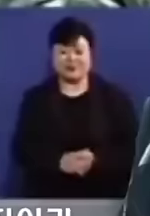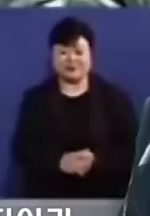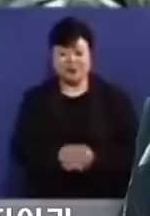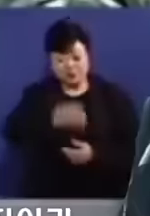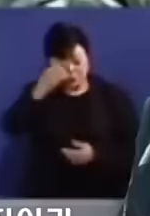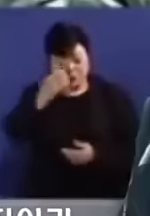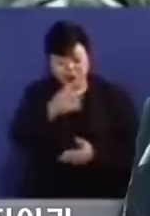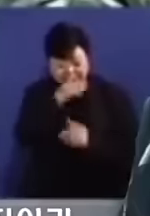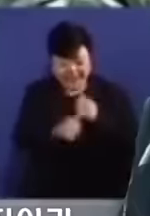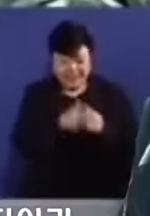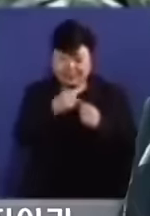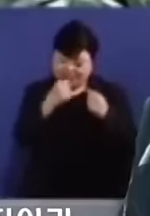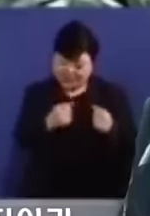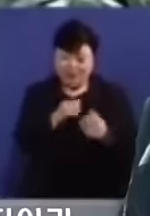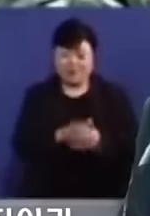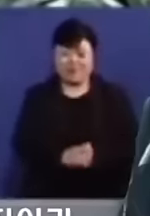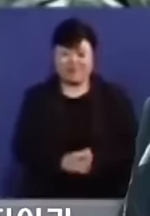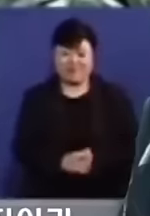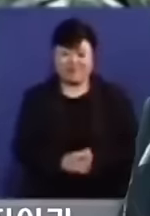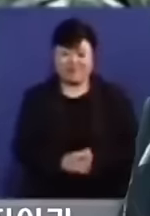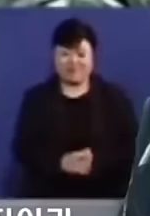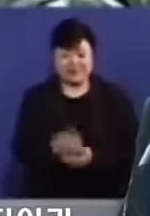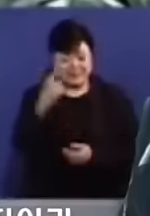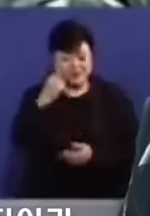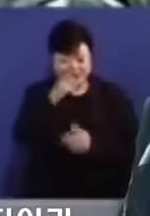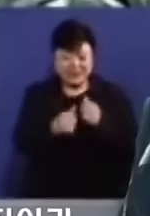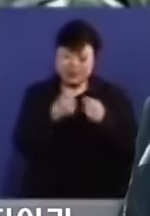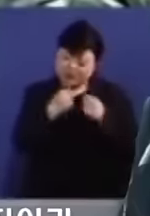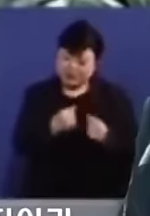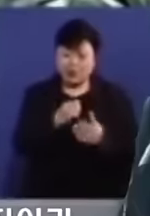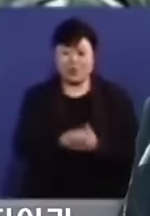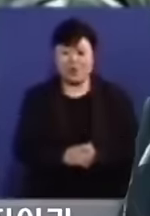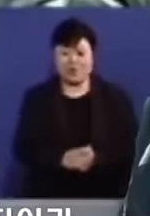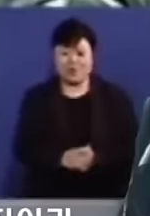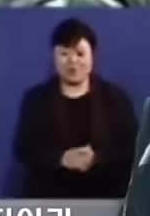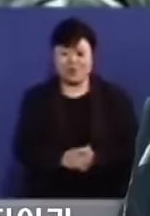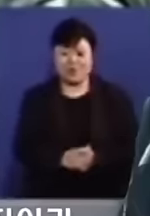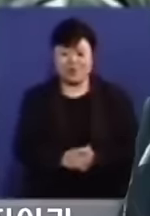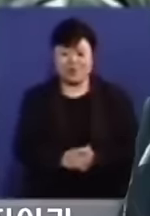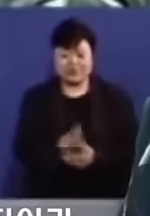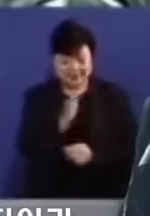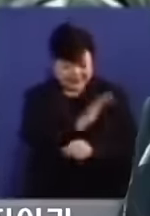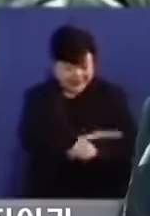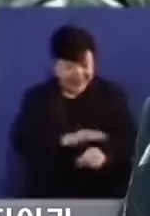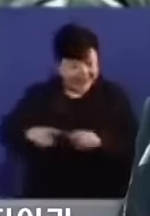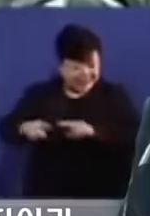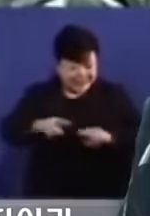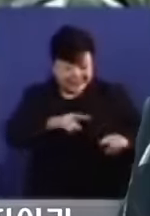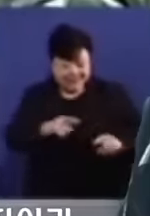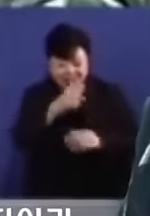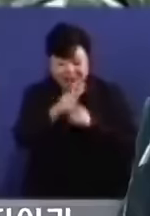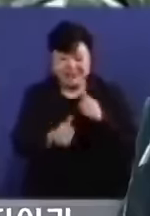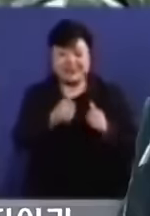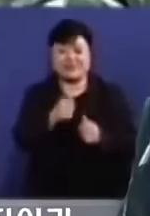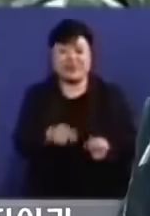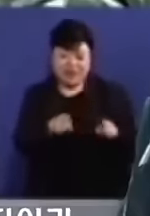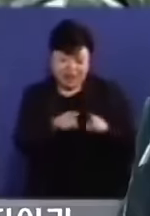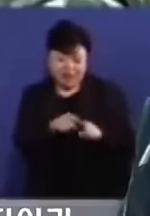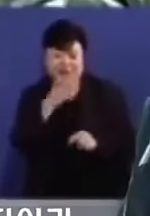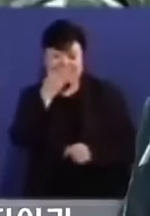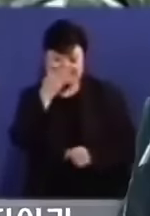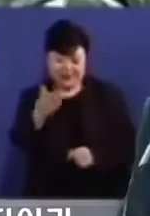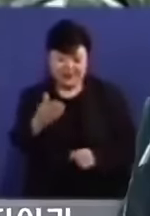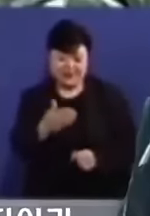꿈 속에 하나님이 와 계시고, 생각 속에 하나님이 와 계시니 그를 잘 다스리면 하나님과 동행할 수 있게